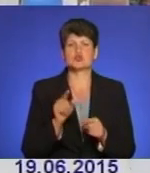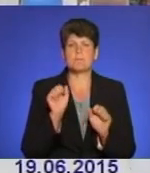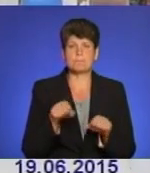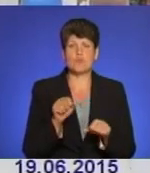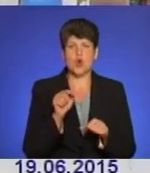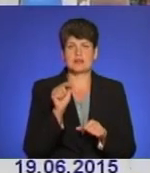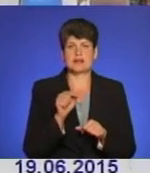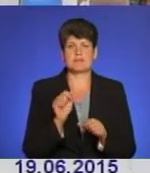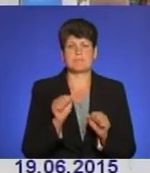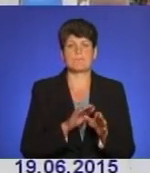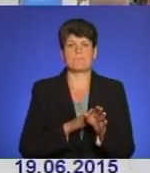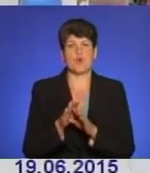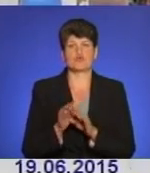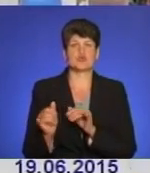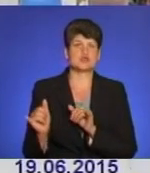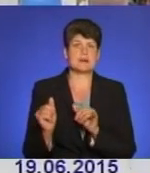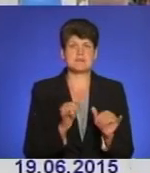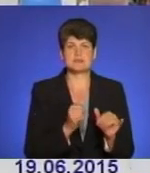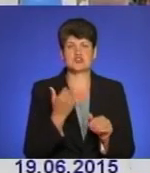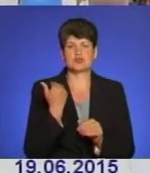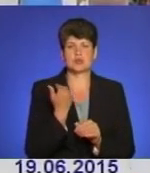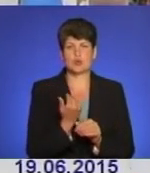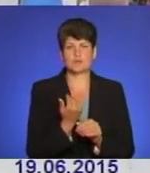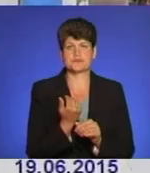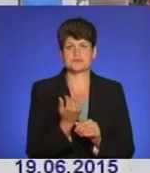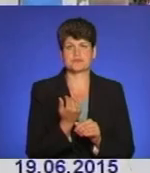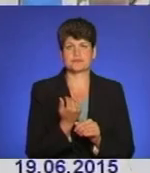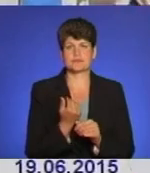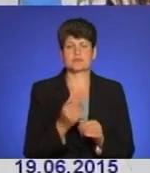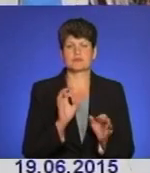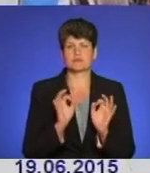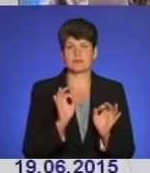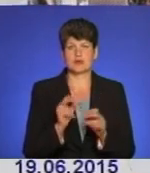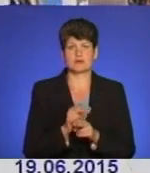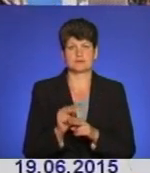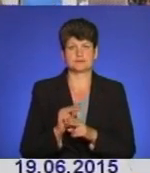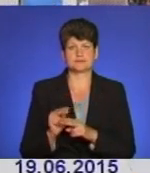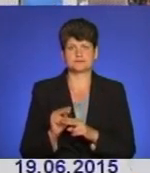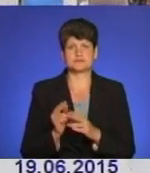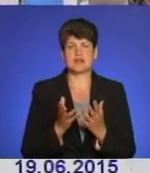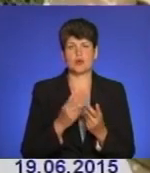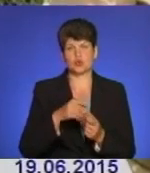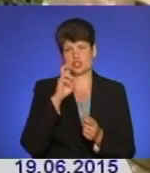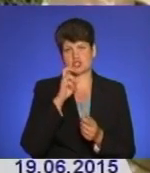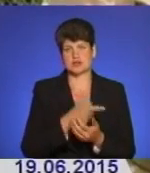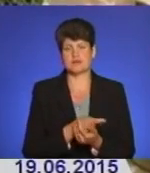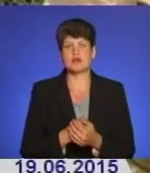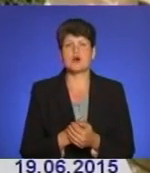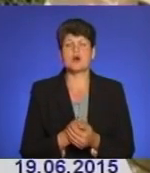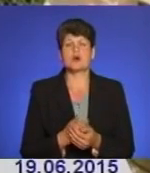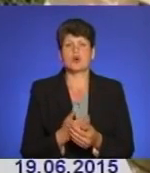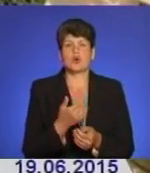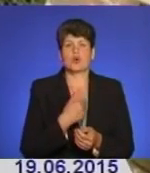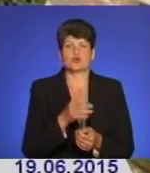б повністю забезпечити його належним лікуванням за рахунок держави. Хочу, користуючись